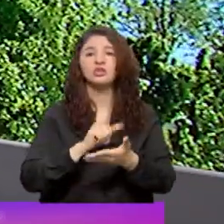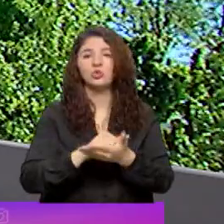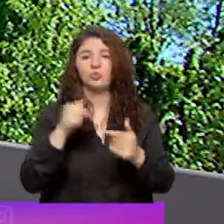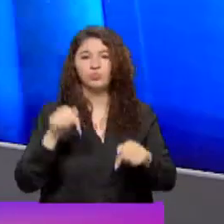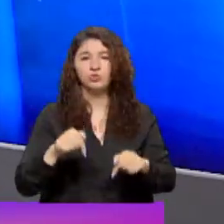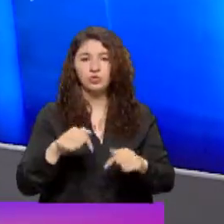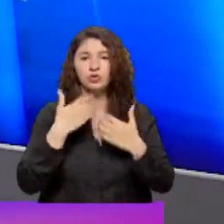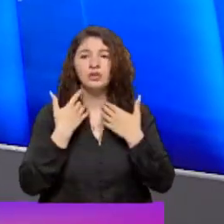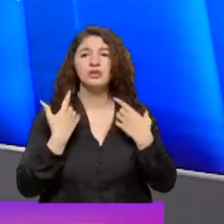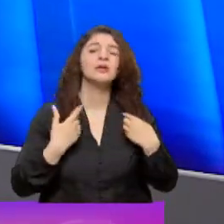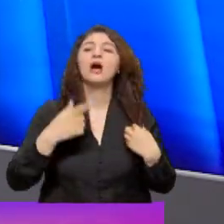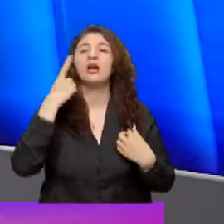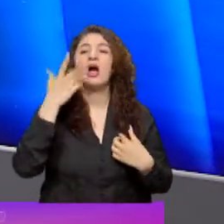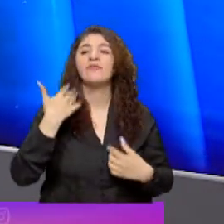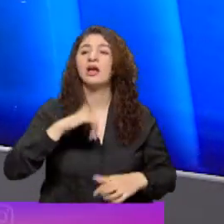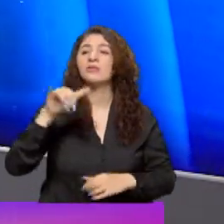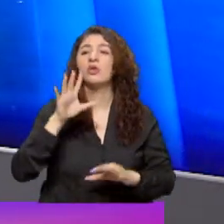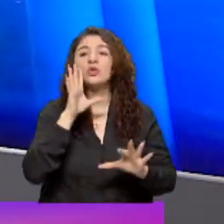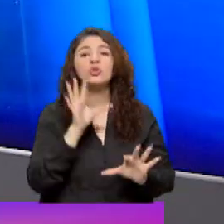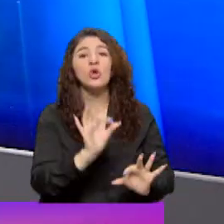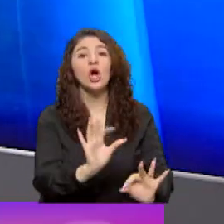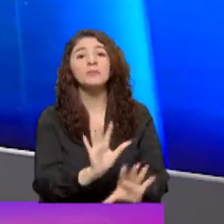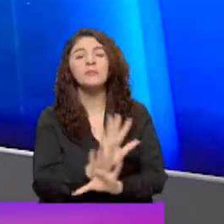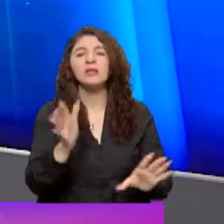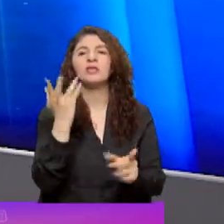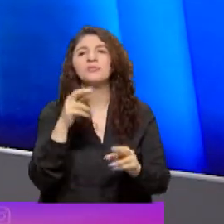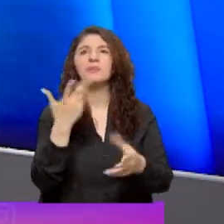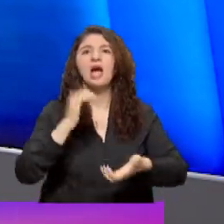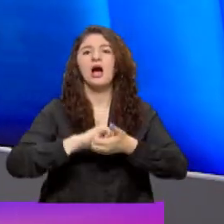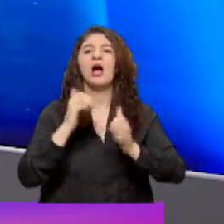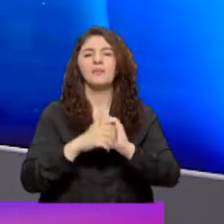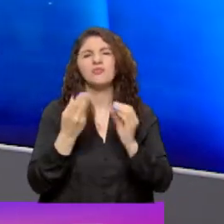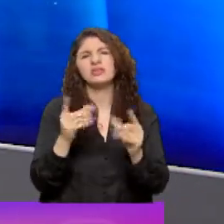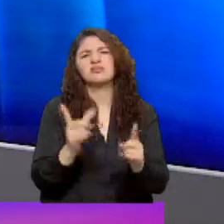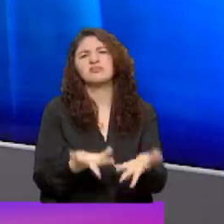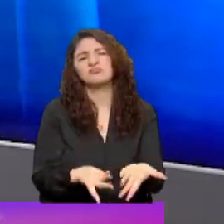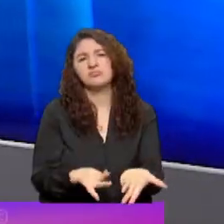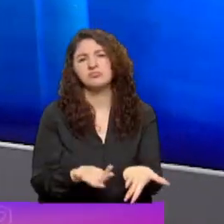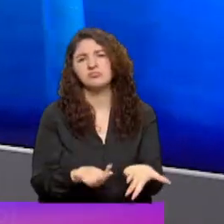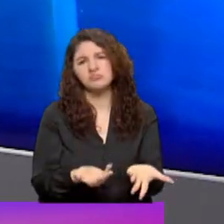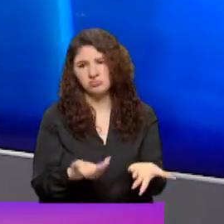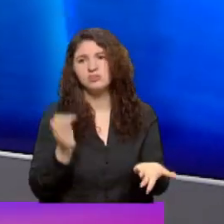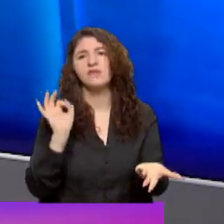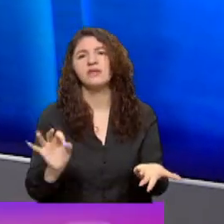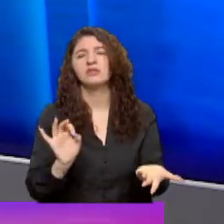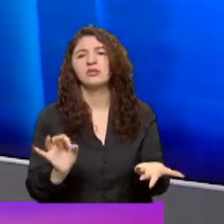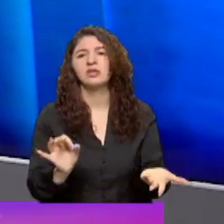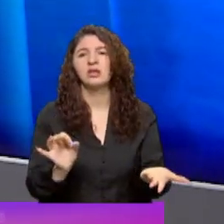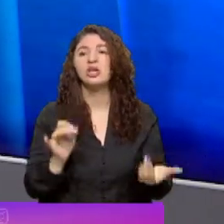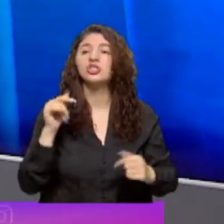bugün Atatürk Havalimanı dokunmayın bu adeta bunu bir kampanyasını olması gerekir Evet